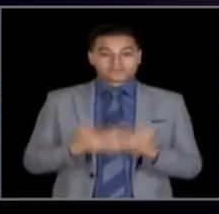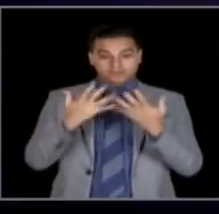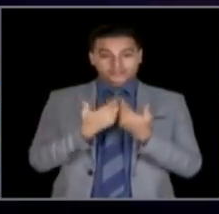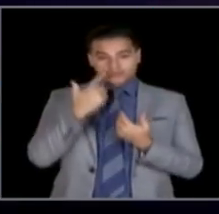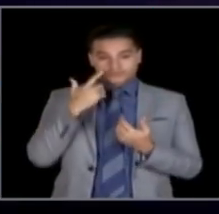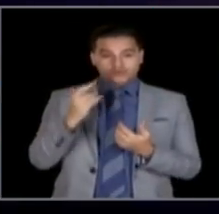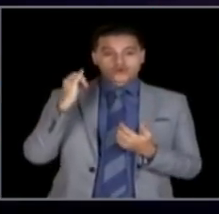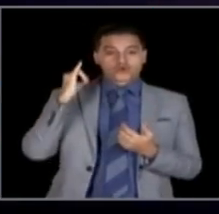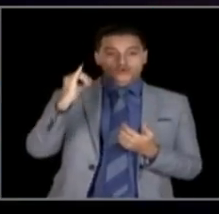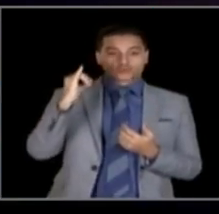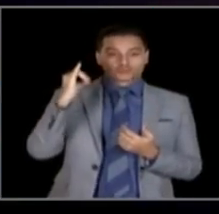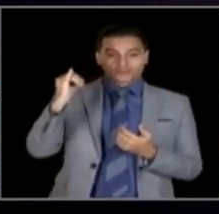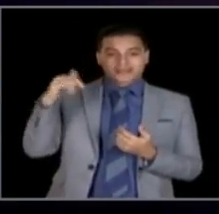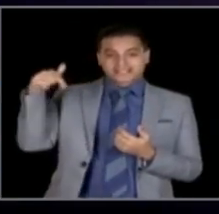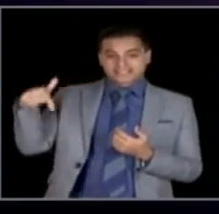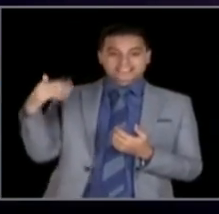حل المسألة الآتية،